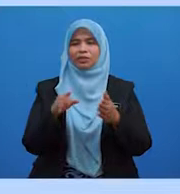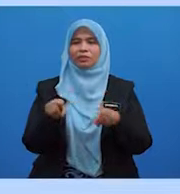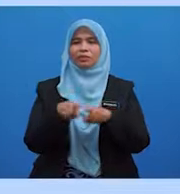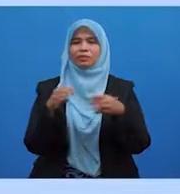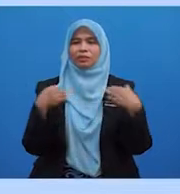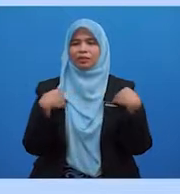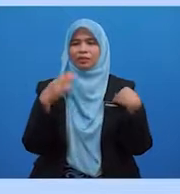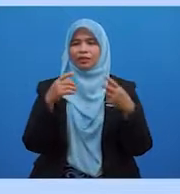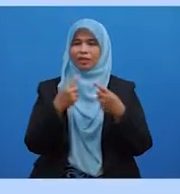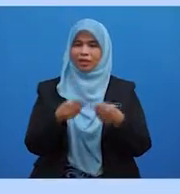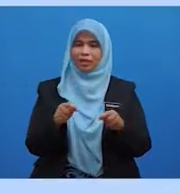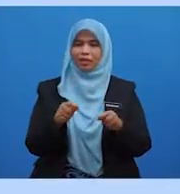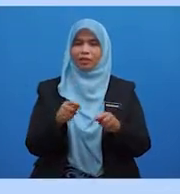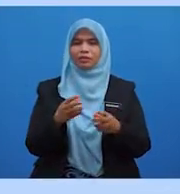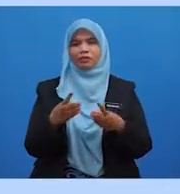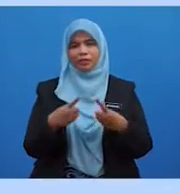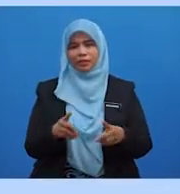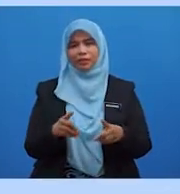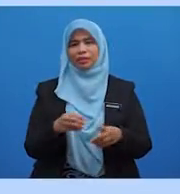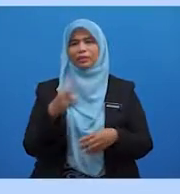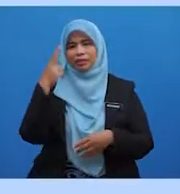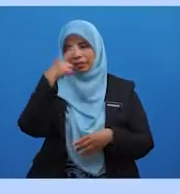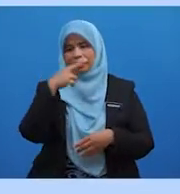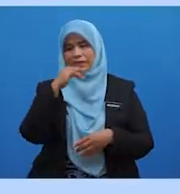dan yang akan dihadapi oleh individu.